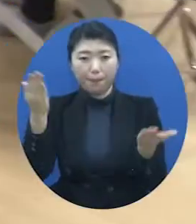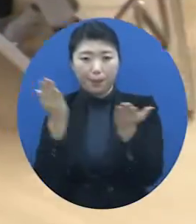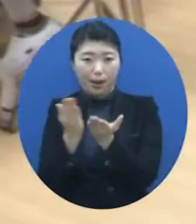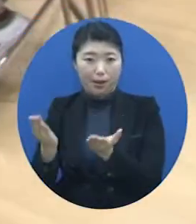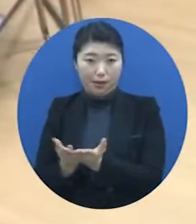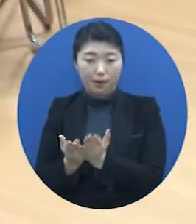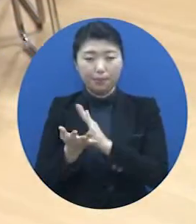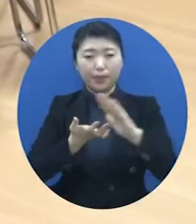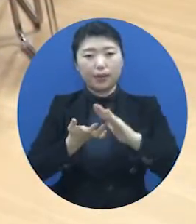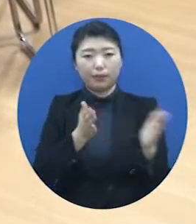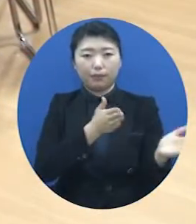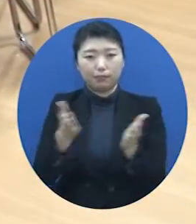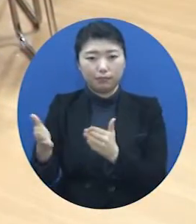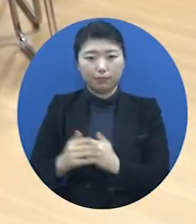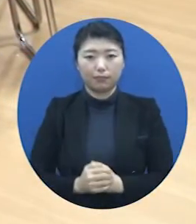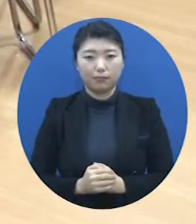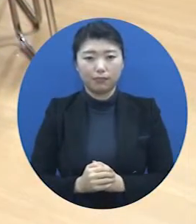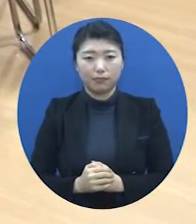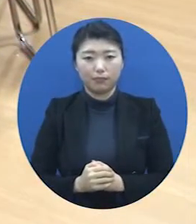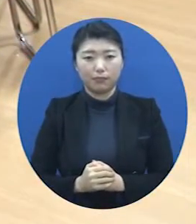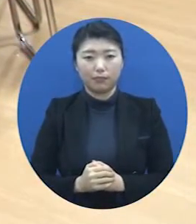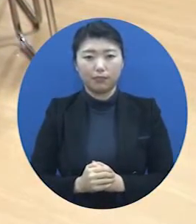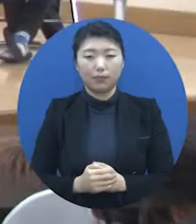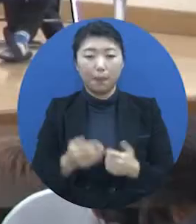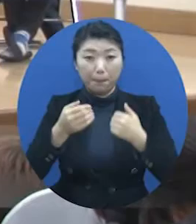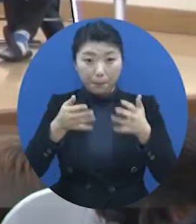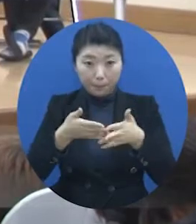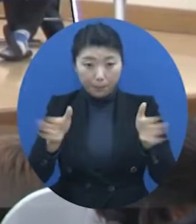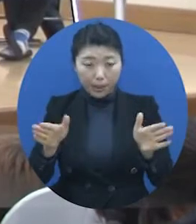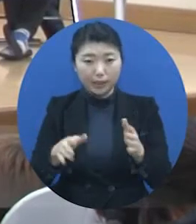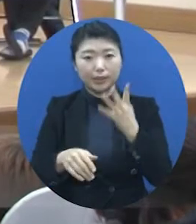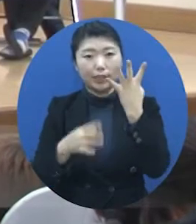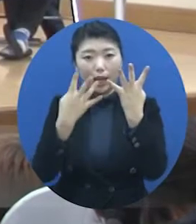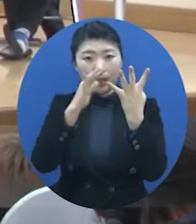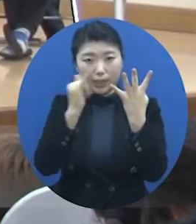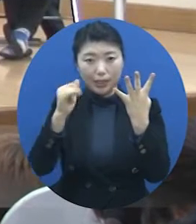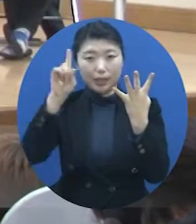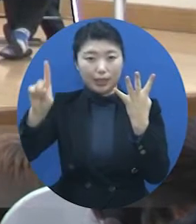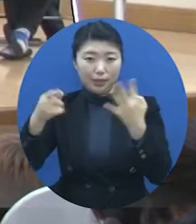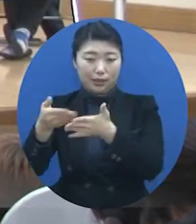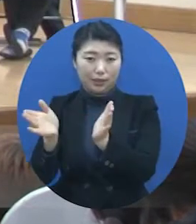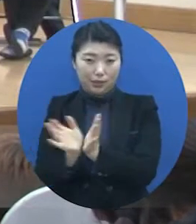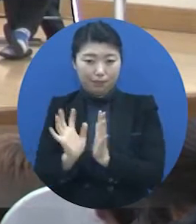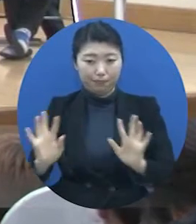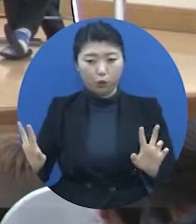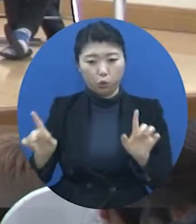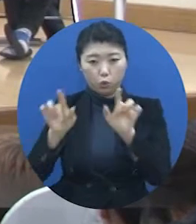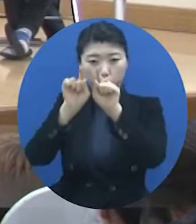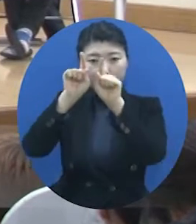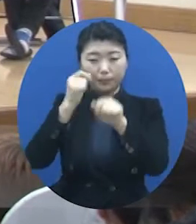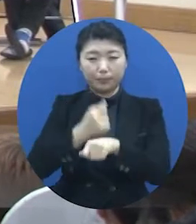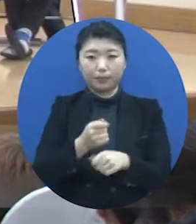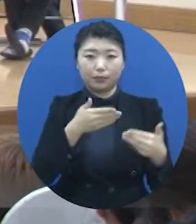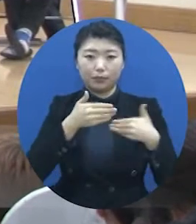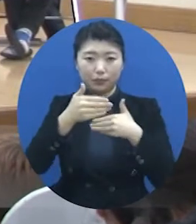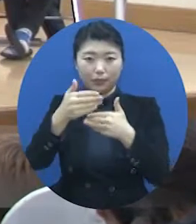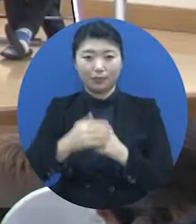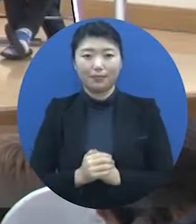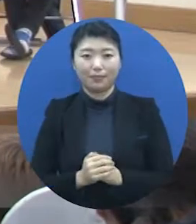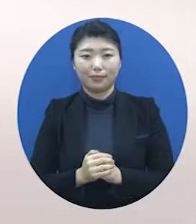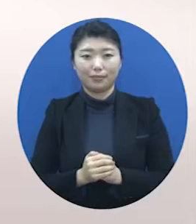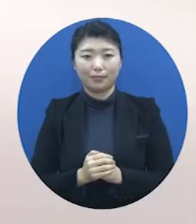주제를 사전에 제시하여 준비하도록 하였으며 학급별 4인 1팀의 토너먼트 형식으로